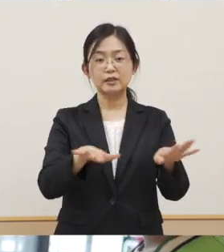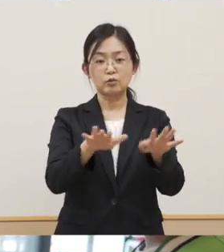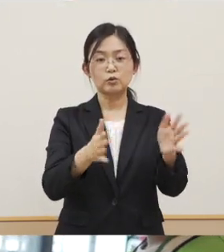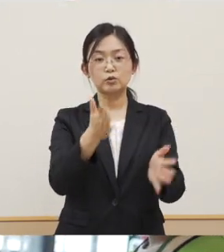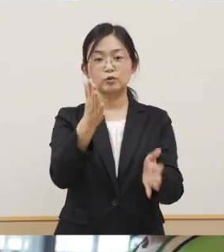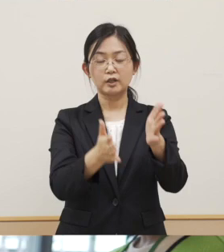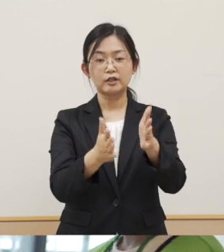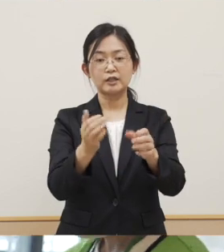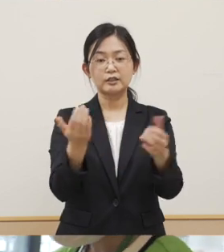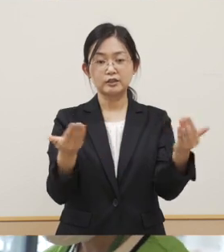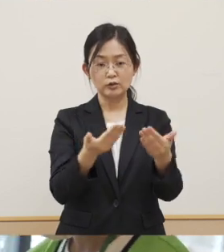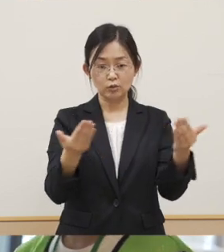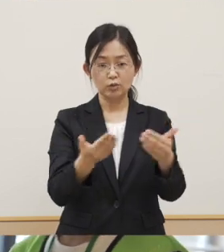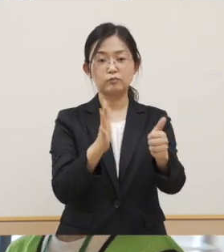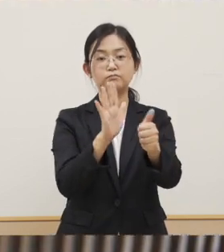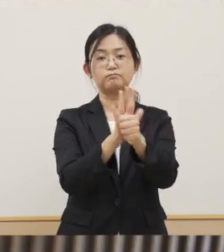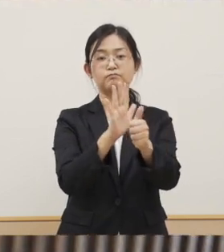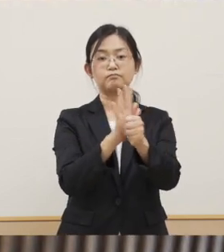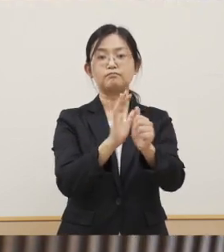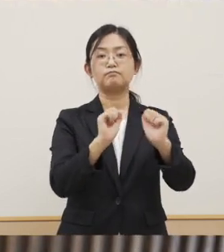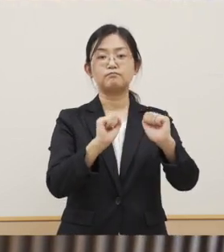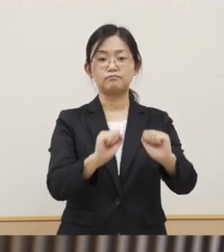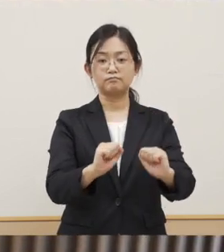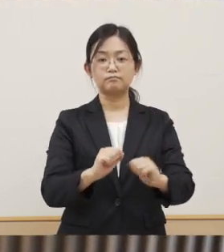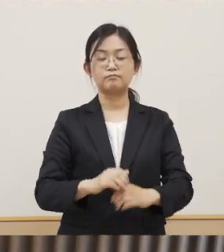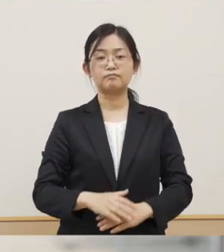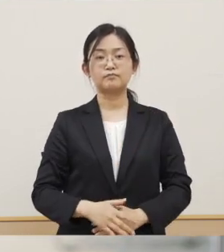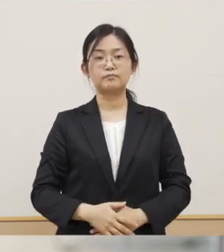業の支援などを行います。